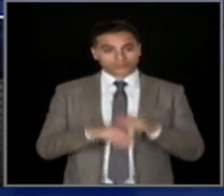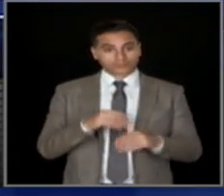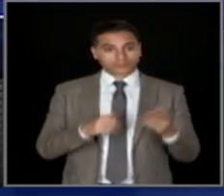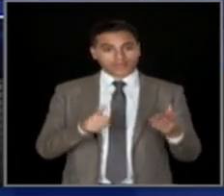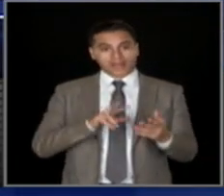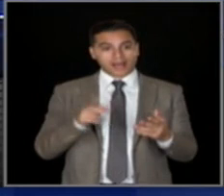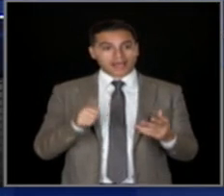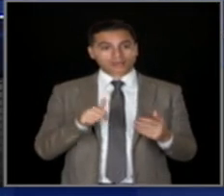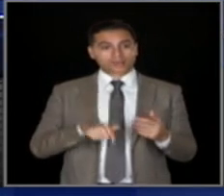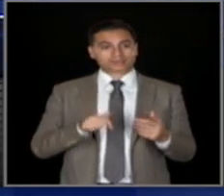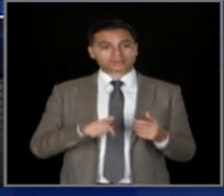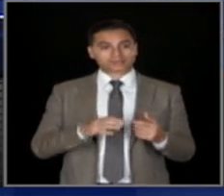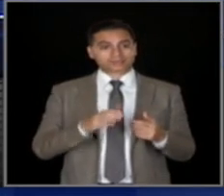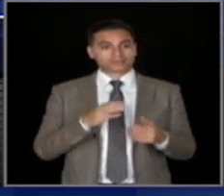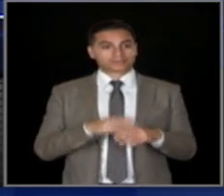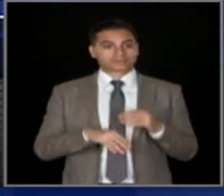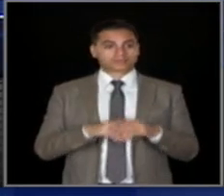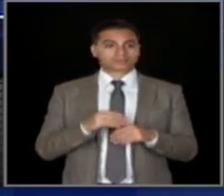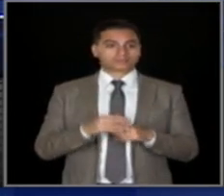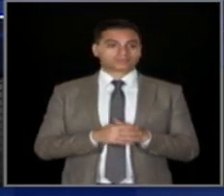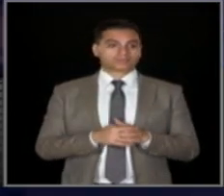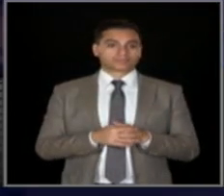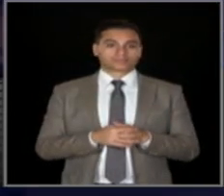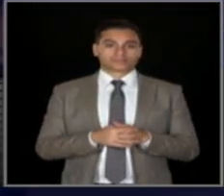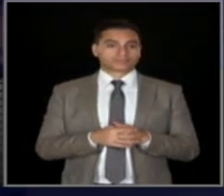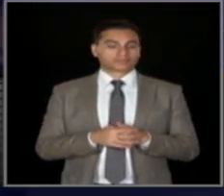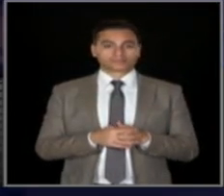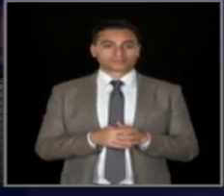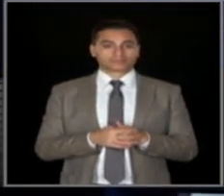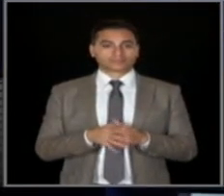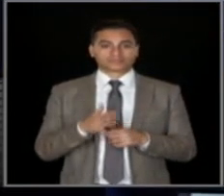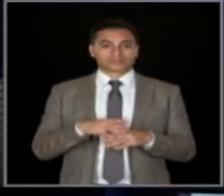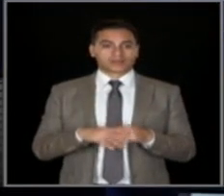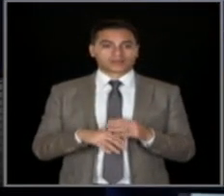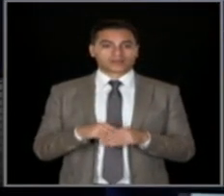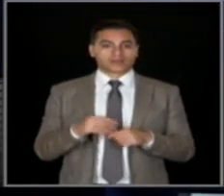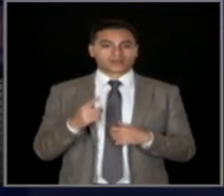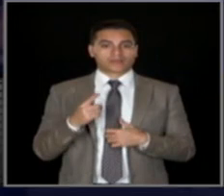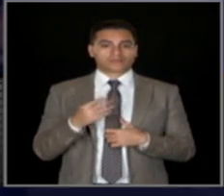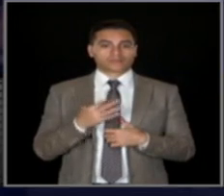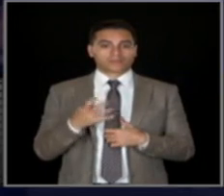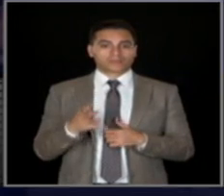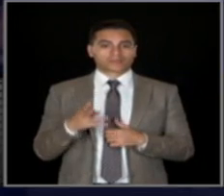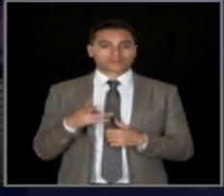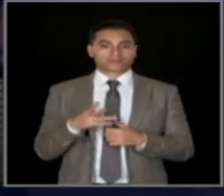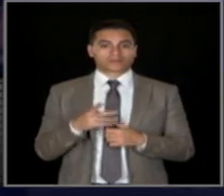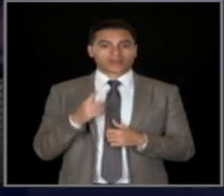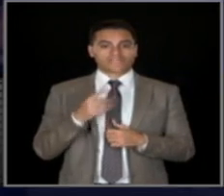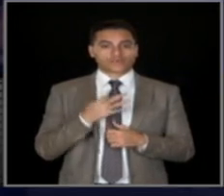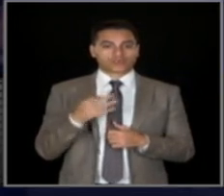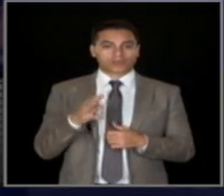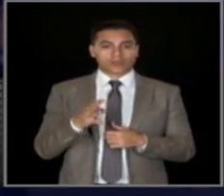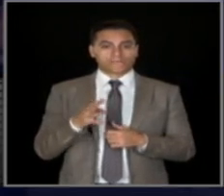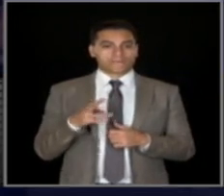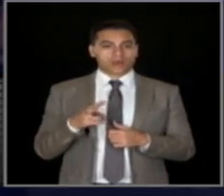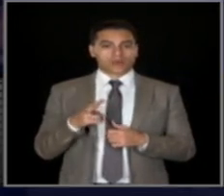ألاء أخذ إجابة حالا. ما فيش إجابة. في حد حاول يجاوب؟ 1324 ولا؟